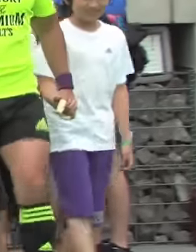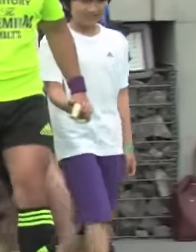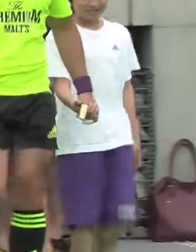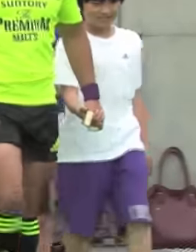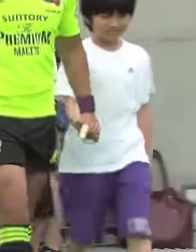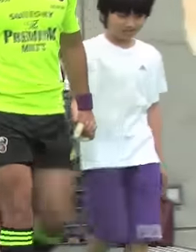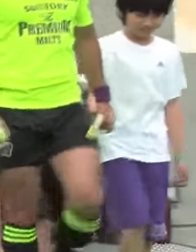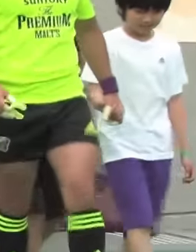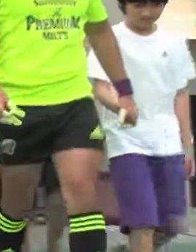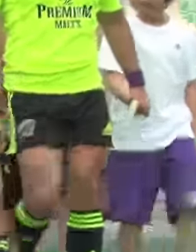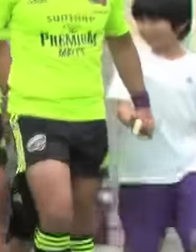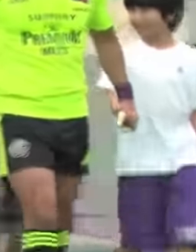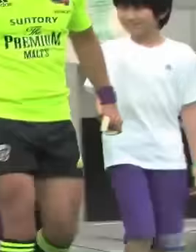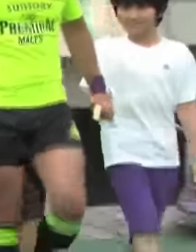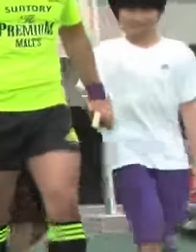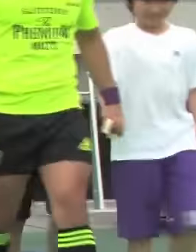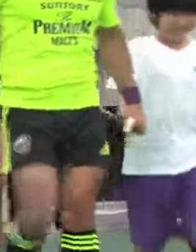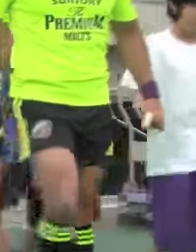ます